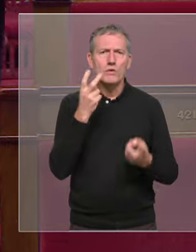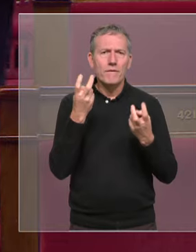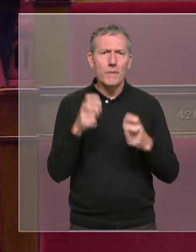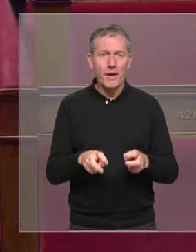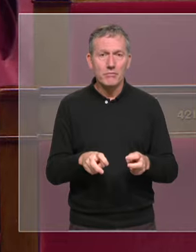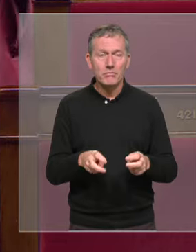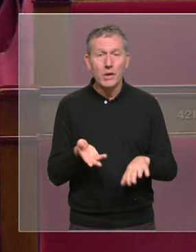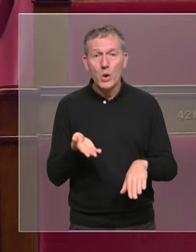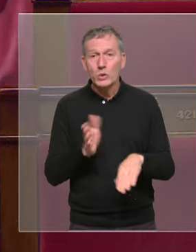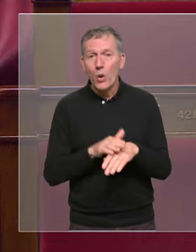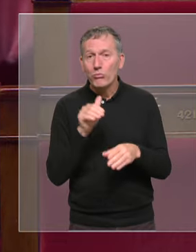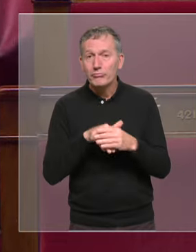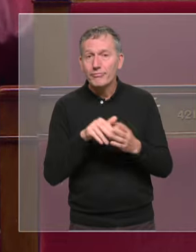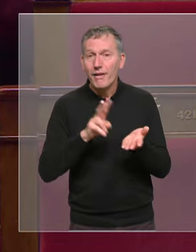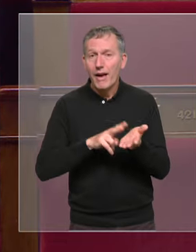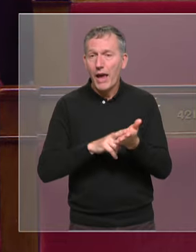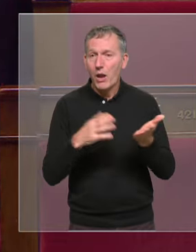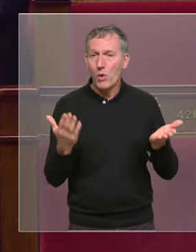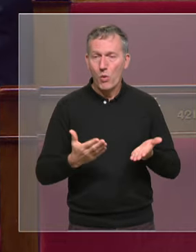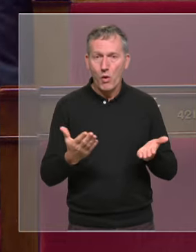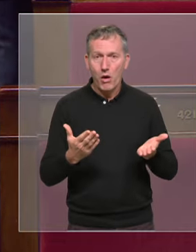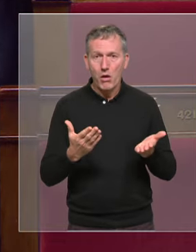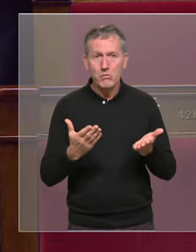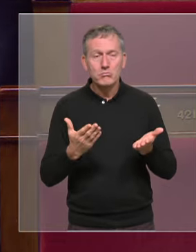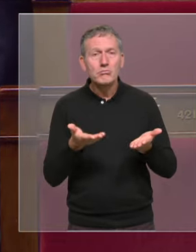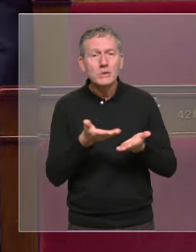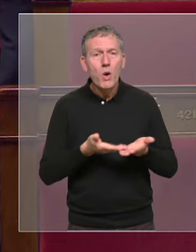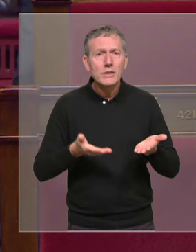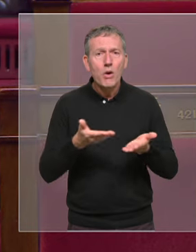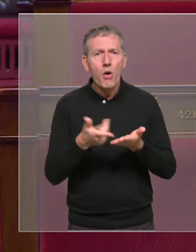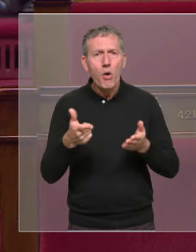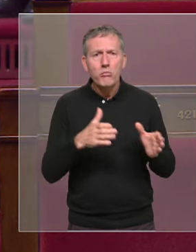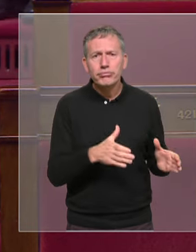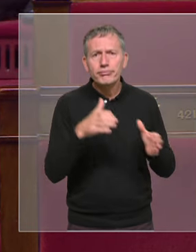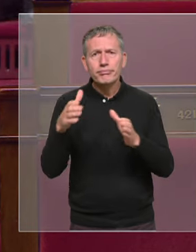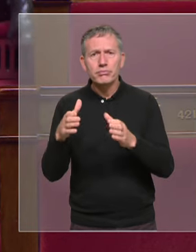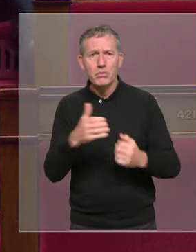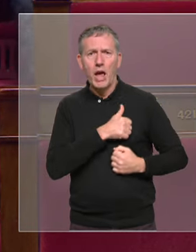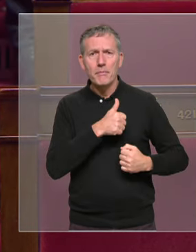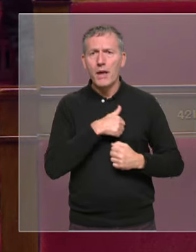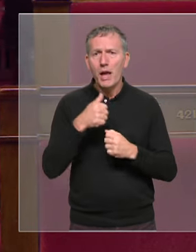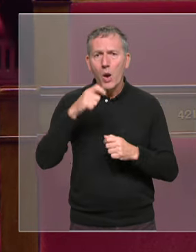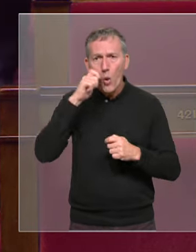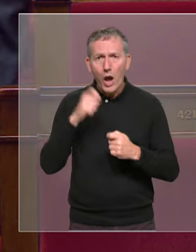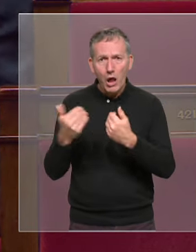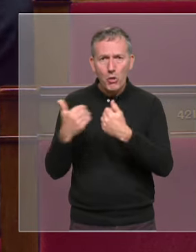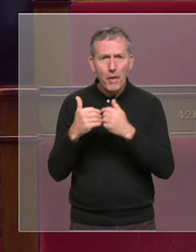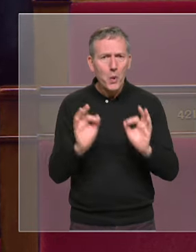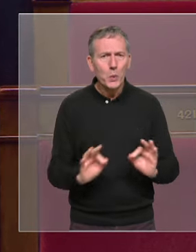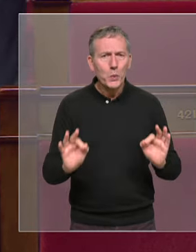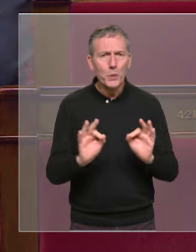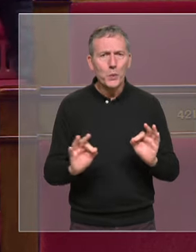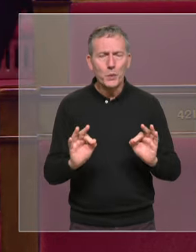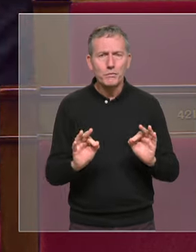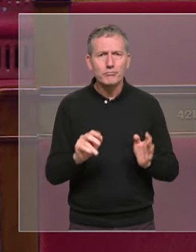En réalité, la question de l'envoi des troupes ne se pose pas. Les Ukrainiens ne nous le demandent pas.